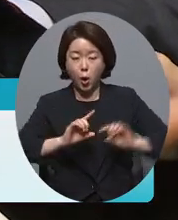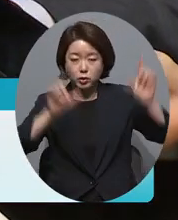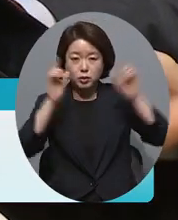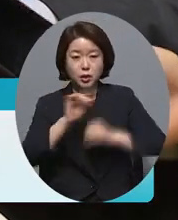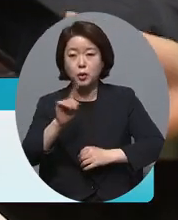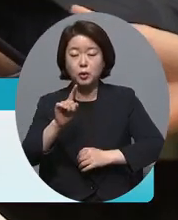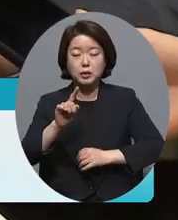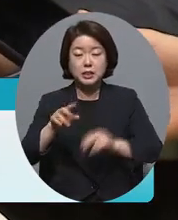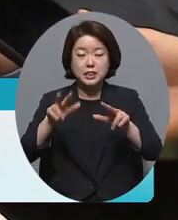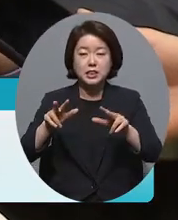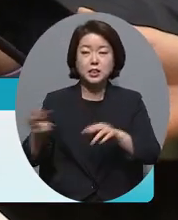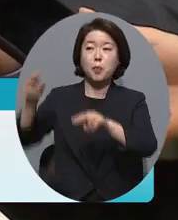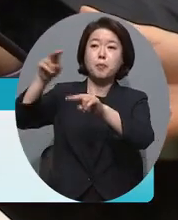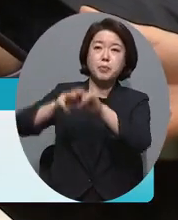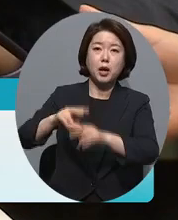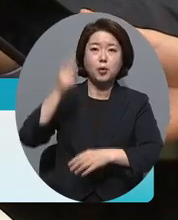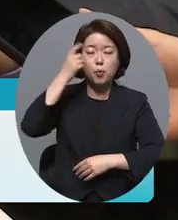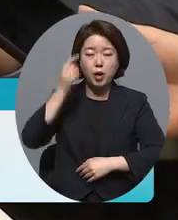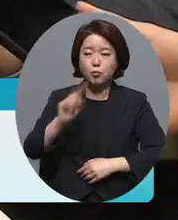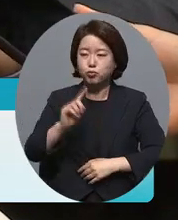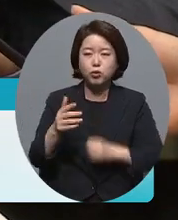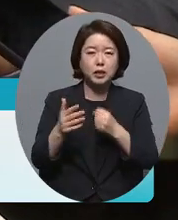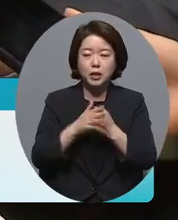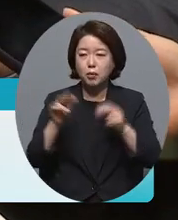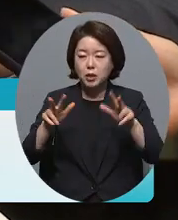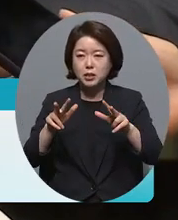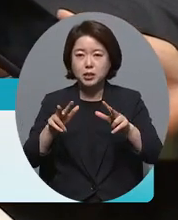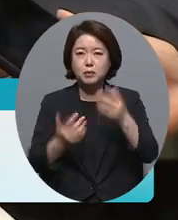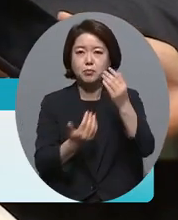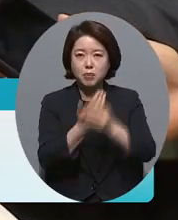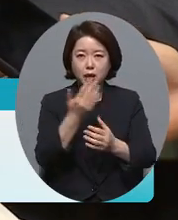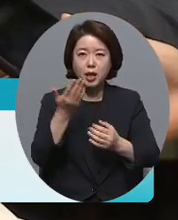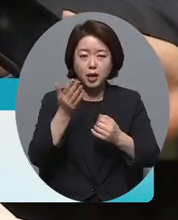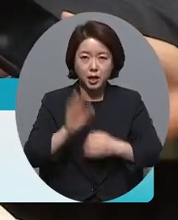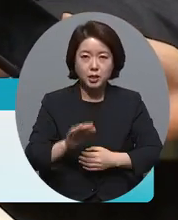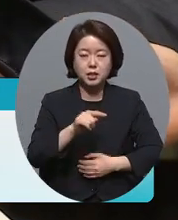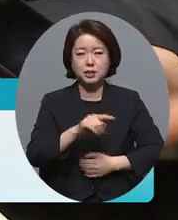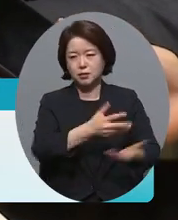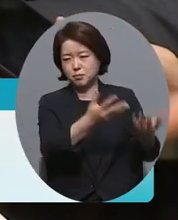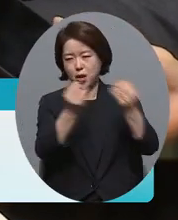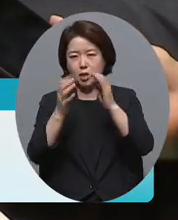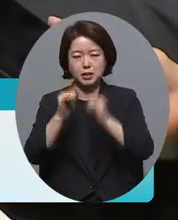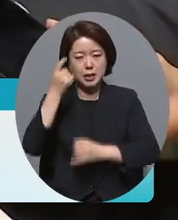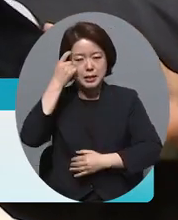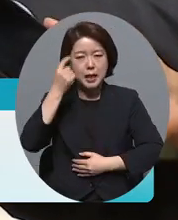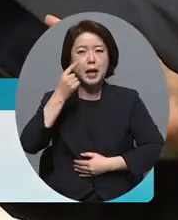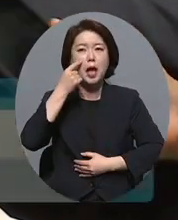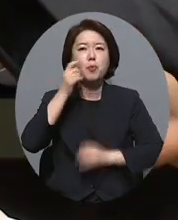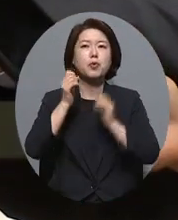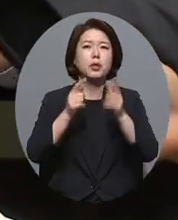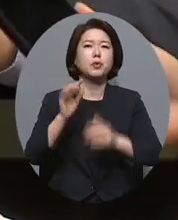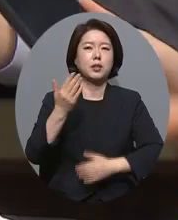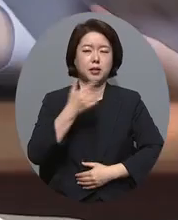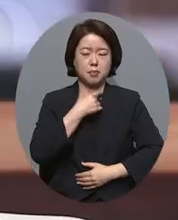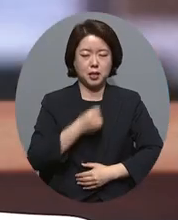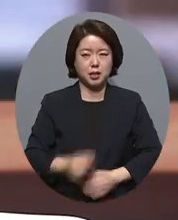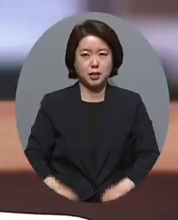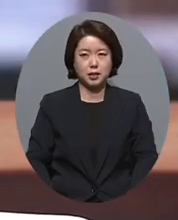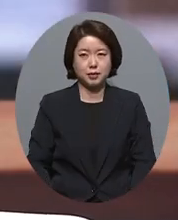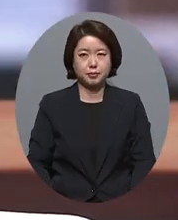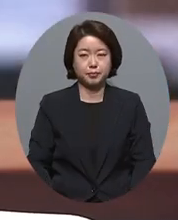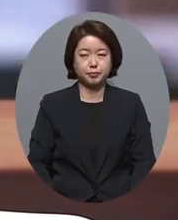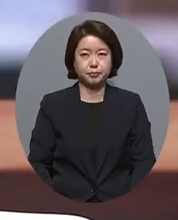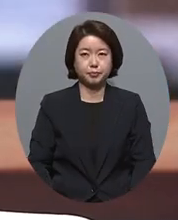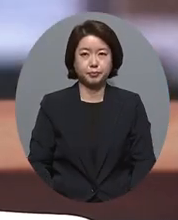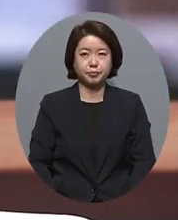어떤 자리에가 있는지 그리고 무엇 때문에 이렇게 되었는지 많은 분들이 좀 생각하실 수 있는 계기가 되었으면 합니다 자